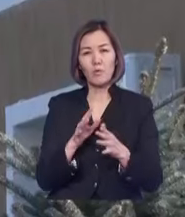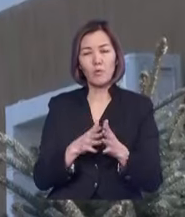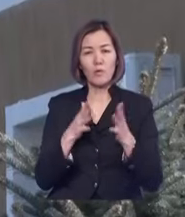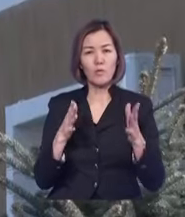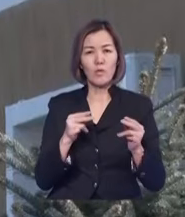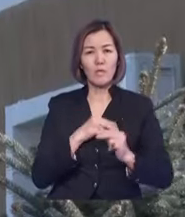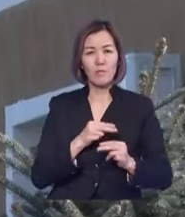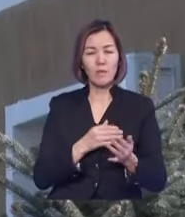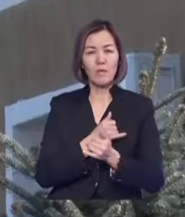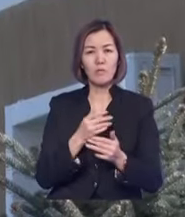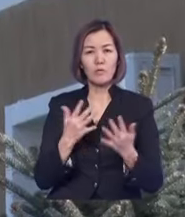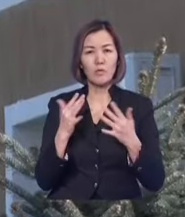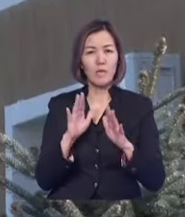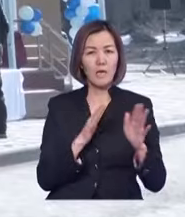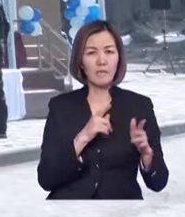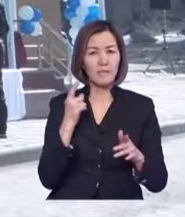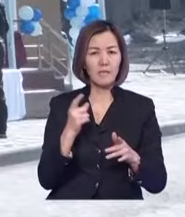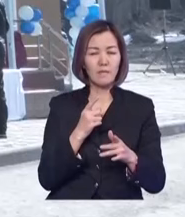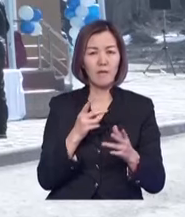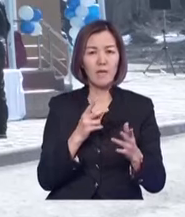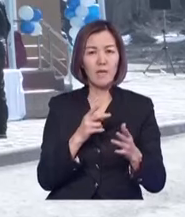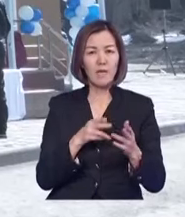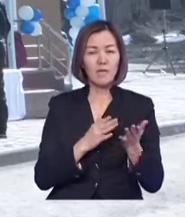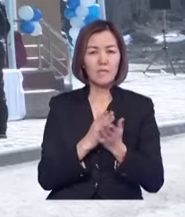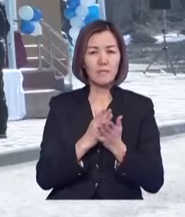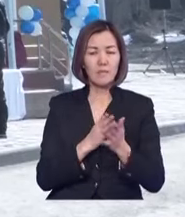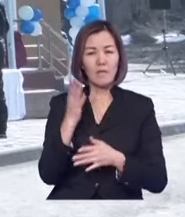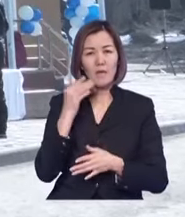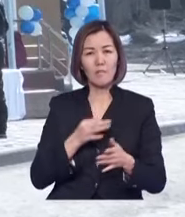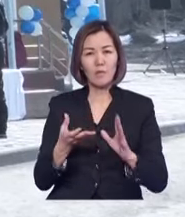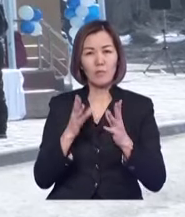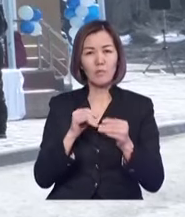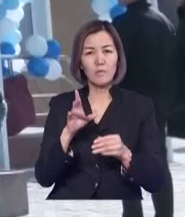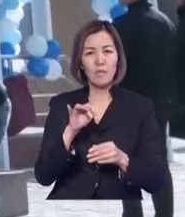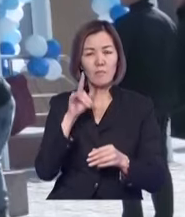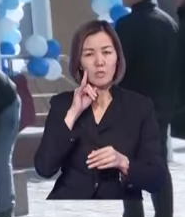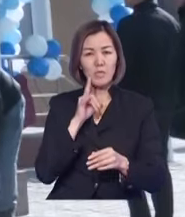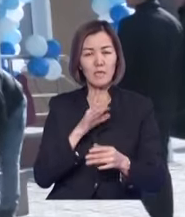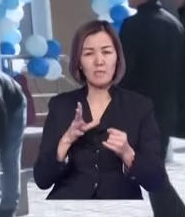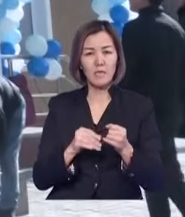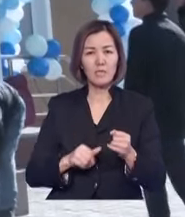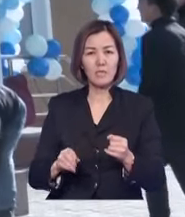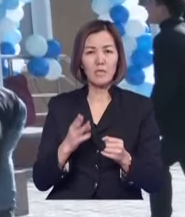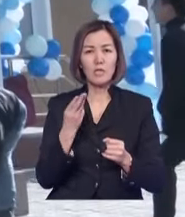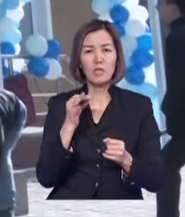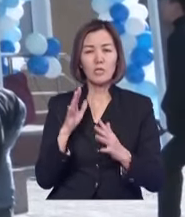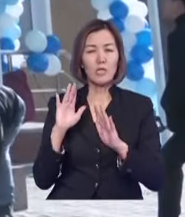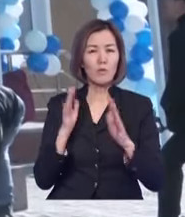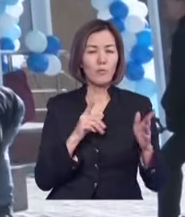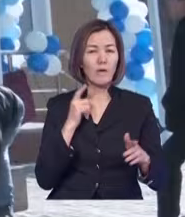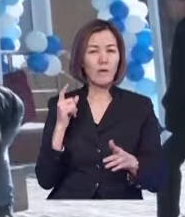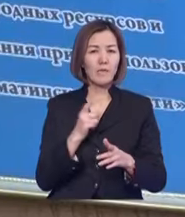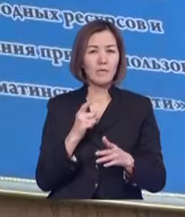етіп жүрген орман шаруашылығы саласының мамандары. Сондықтан да Алматы облысы Еңбекші Қазақ ауданына қарасты Шелек орман шаруашылығы қызметкерлері